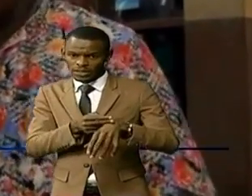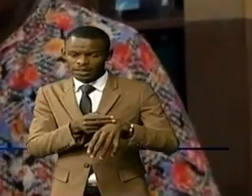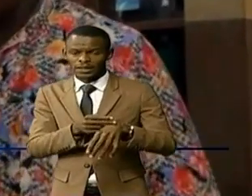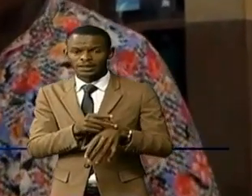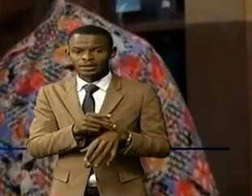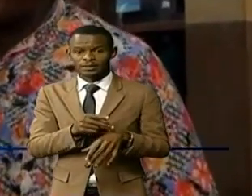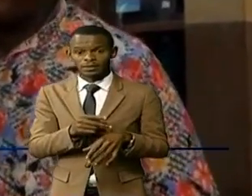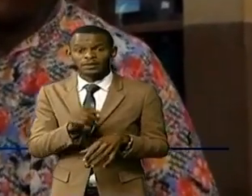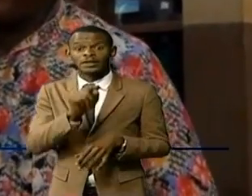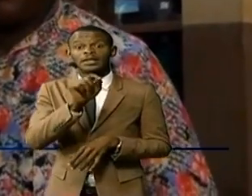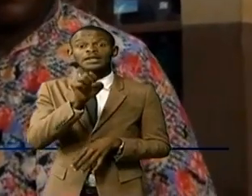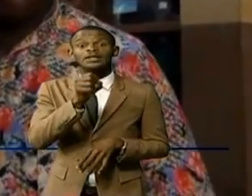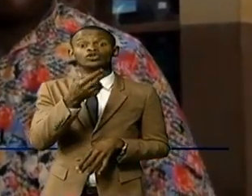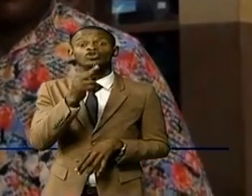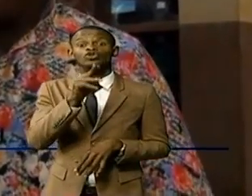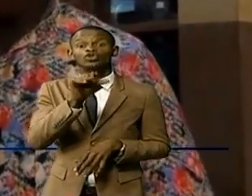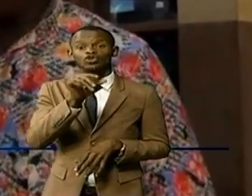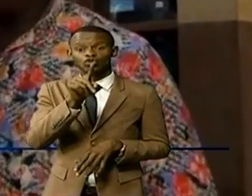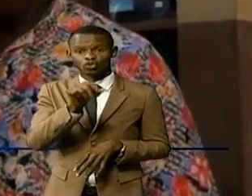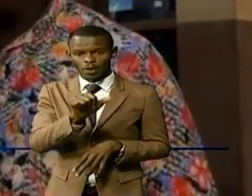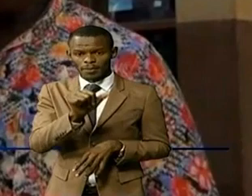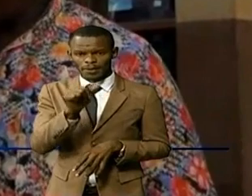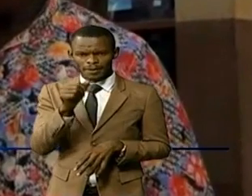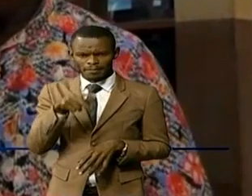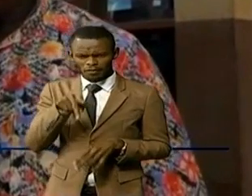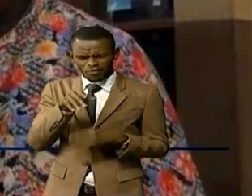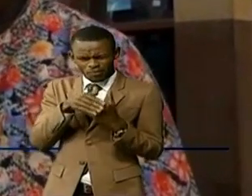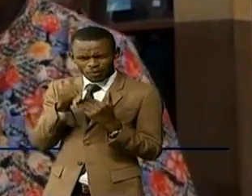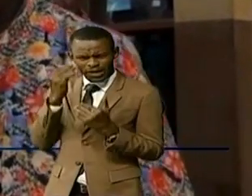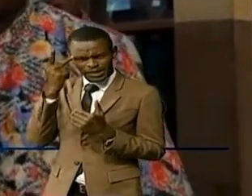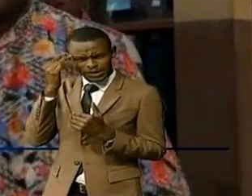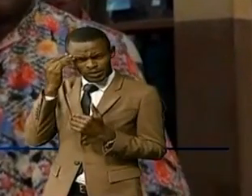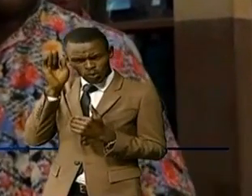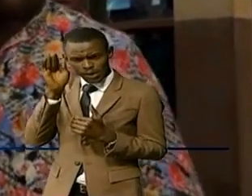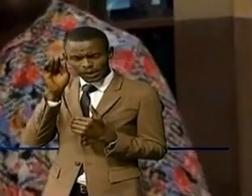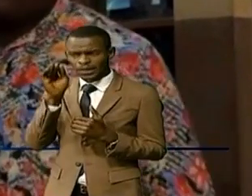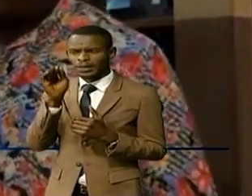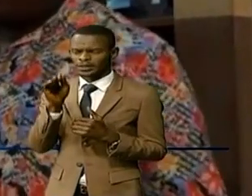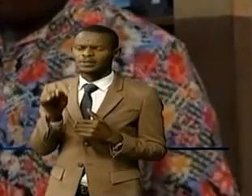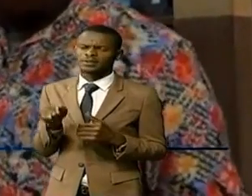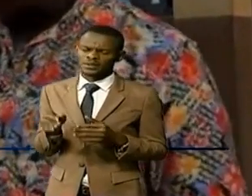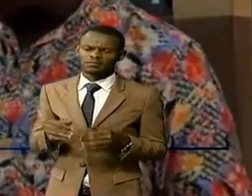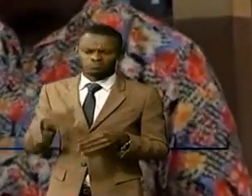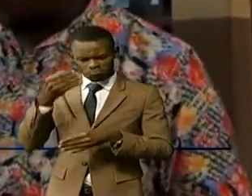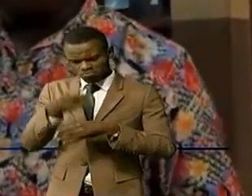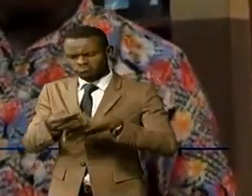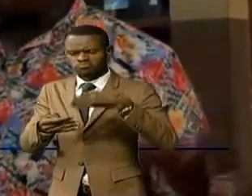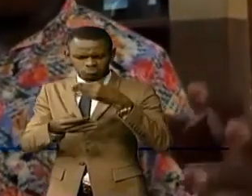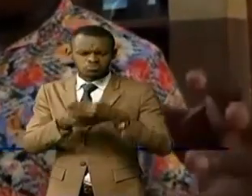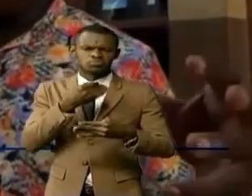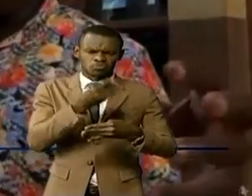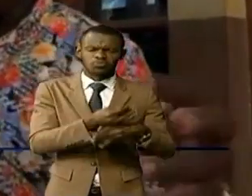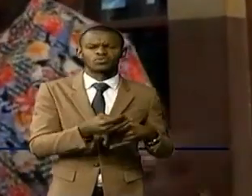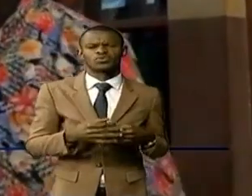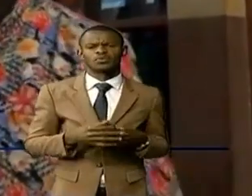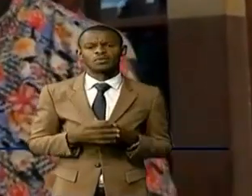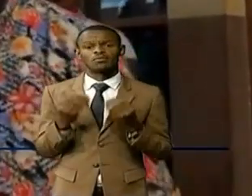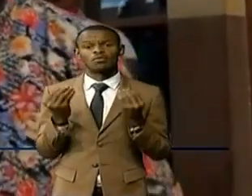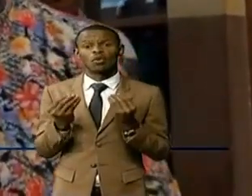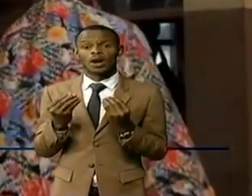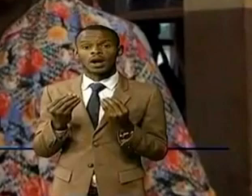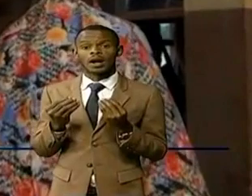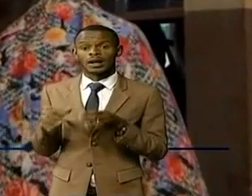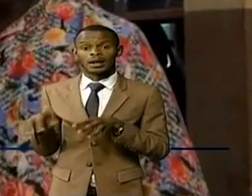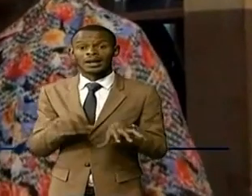une des premières. Je peux me tromper depuis que le Congo est Congo, puisque l'action des programmes va toucher tous les